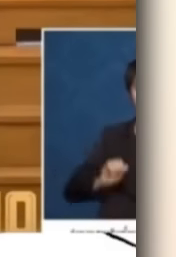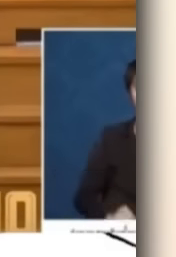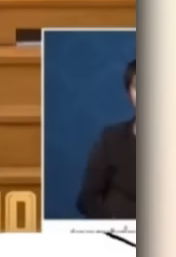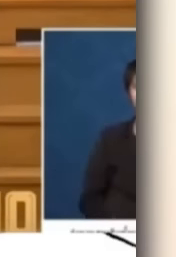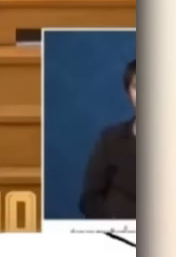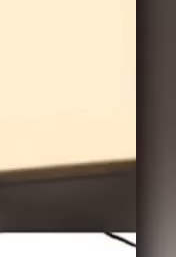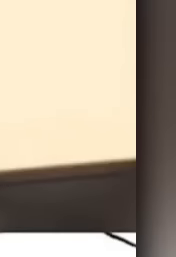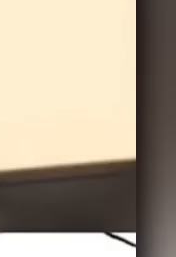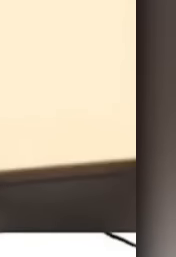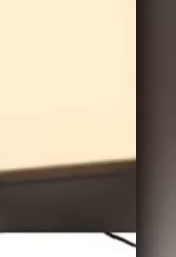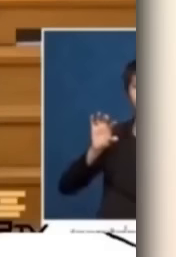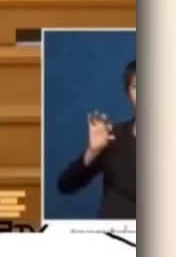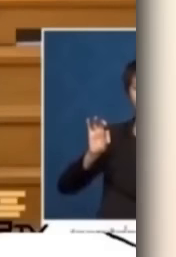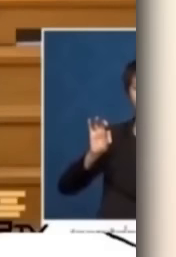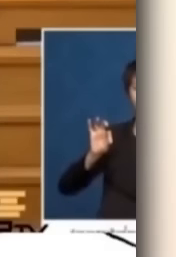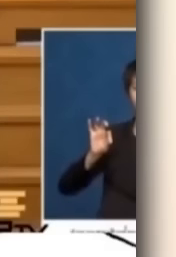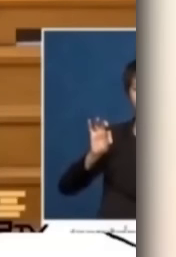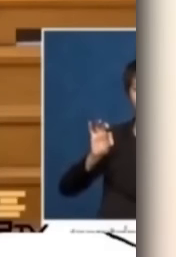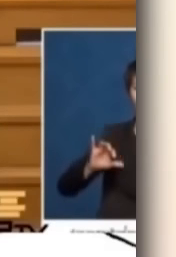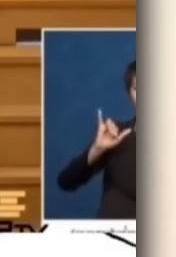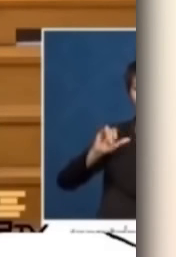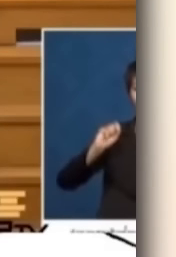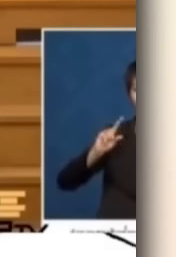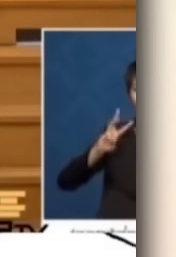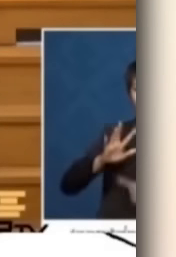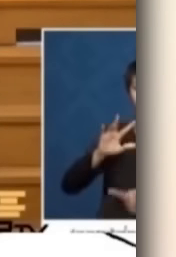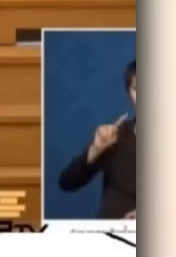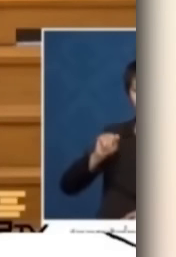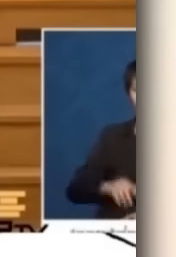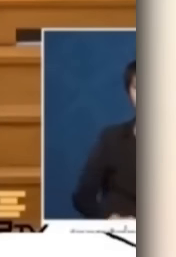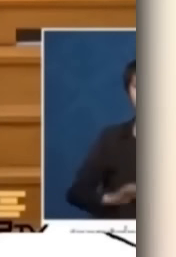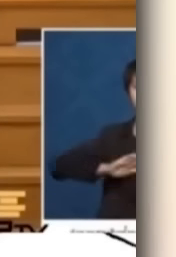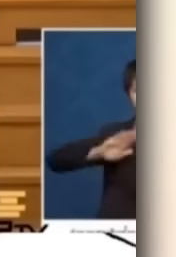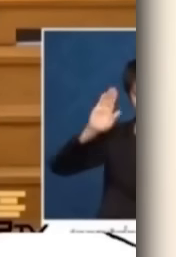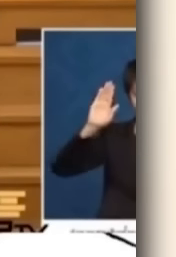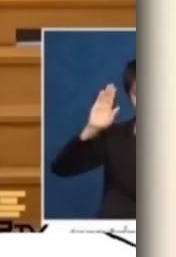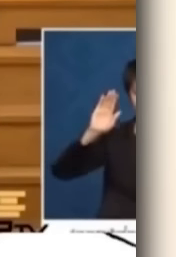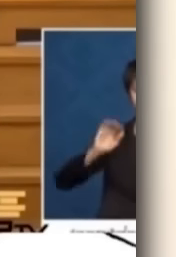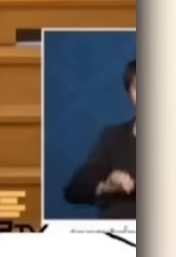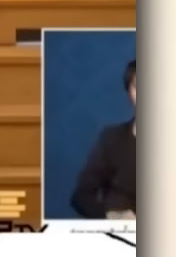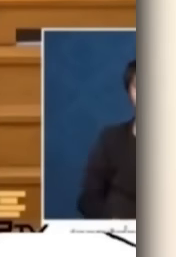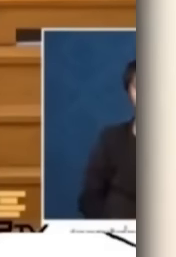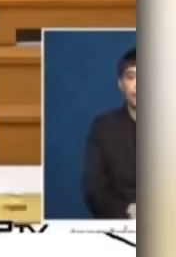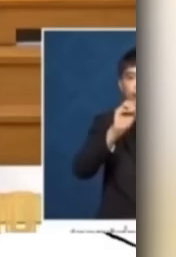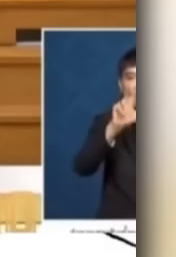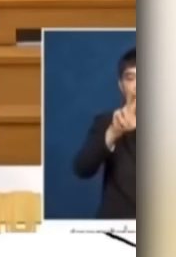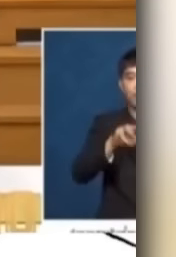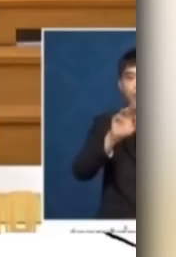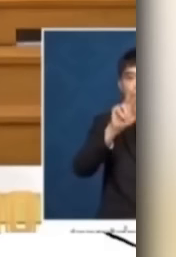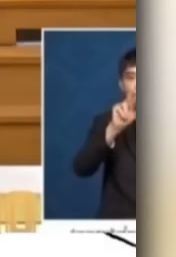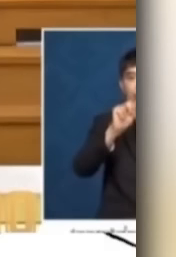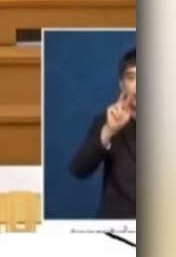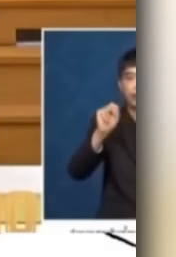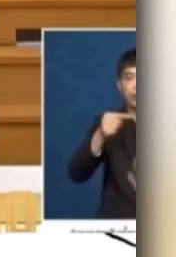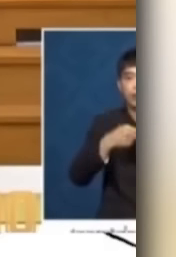คนเดียวครับ นายยศวัฒน์มาไพศาลศิลป ์ยศวัฒน์กาญจนบุรีอยู่ตั้งแต่ช่วงหารือจนถึงตอนนี้แล้วครับ นายณั